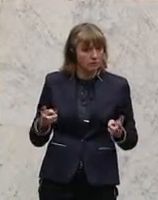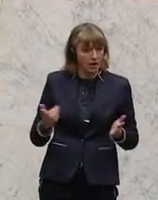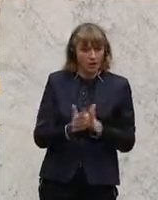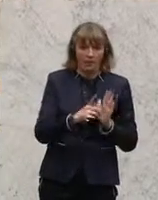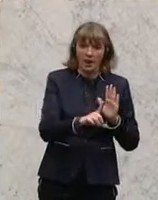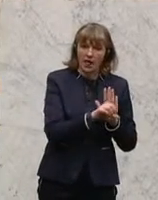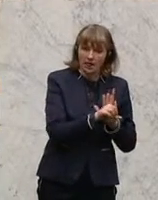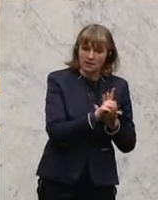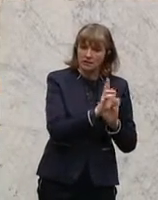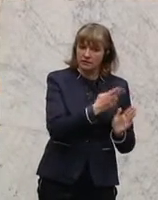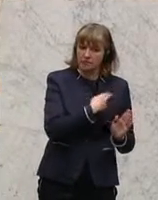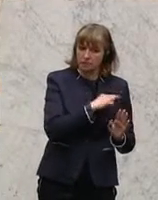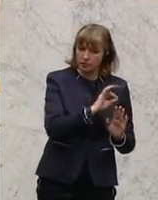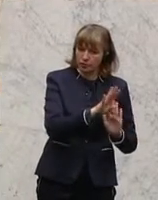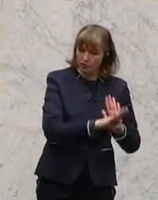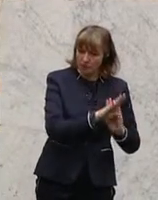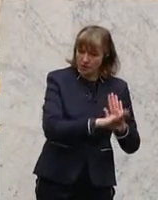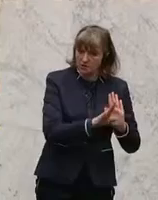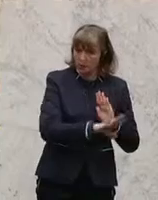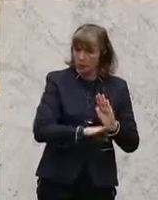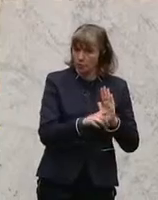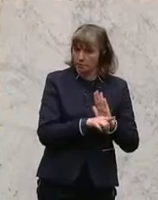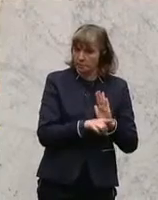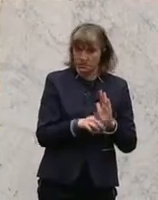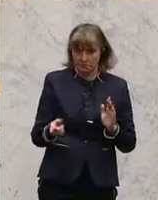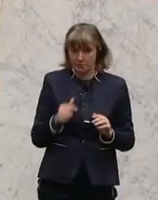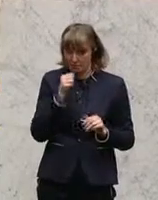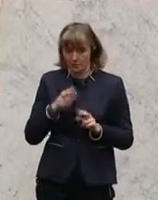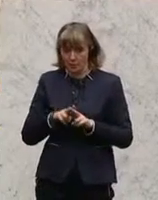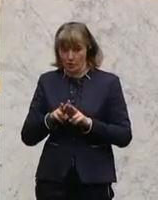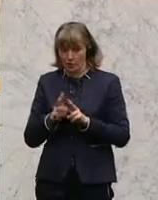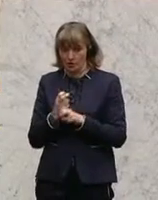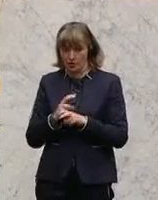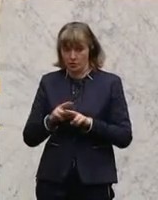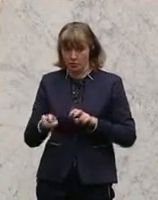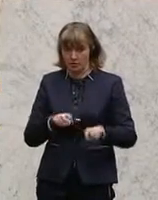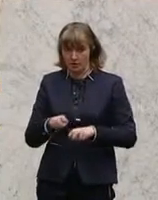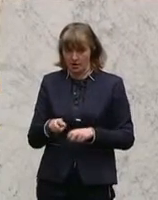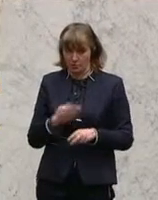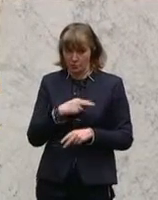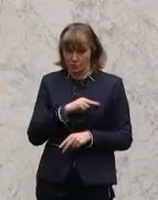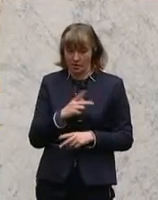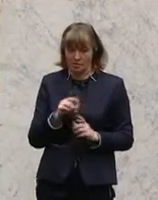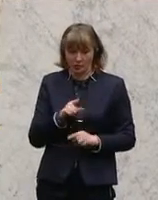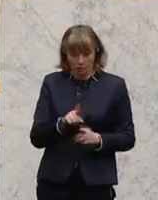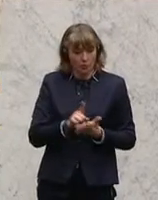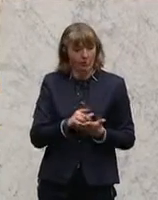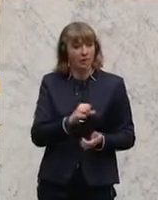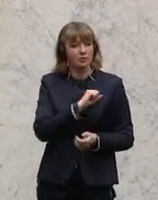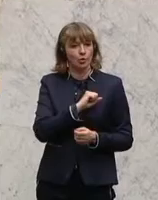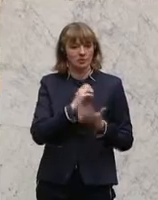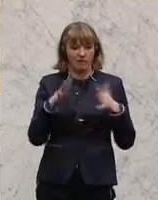Legislative für Gesetze zuständig ist und nicht die österreichische Bundesregierung. Das ist ein Sündenfall, der